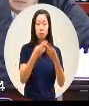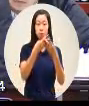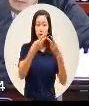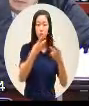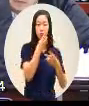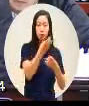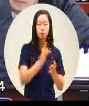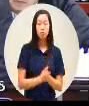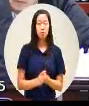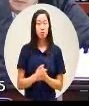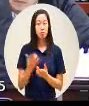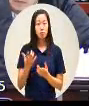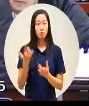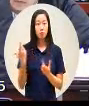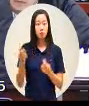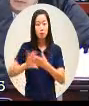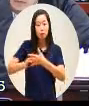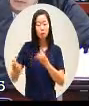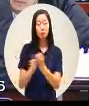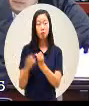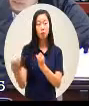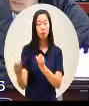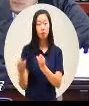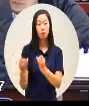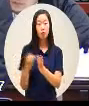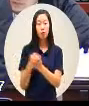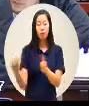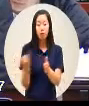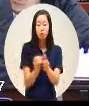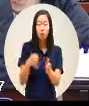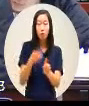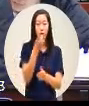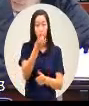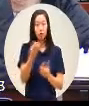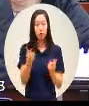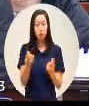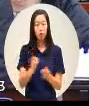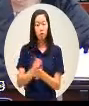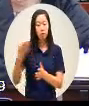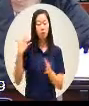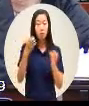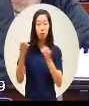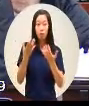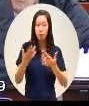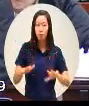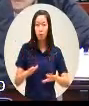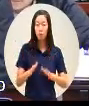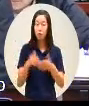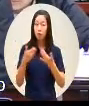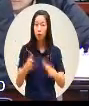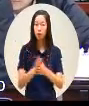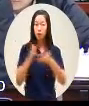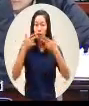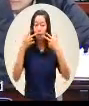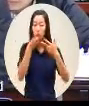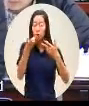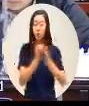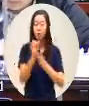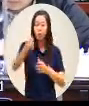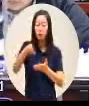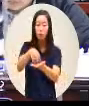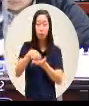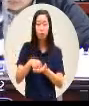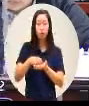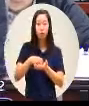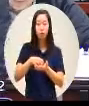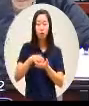新住民语，我们现在都在重视。那当然当初在讨论的时候是说，那要不要把原住民族那个语的认证的这个部